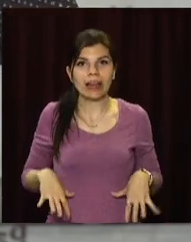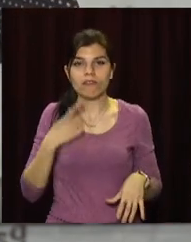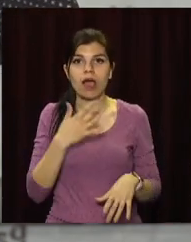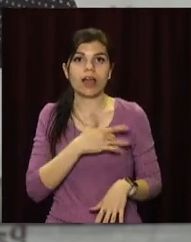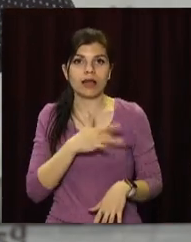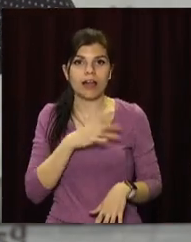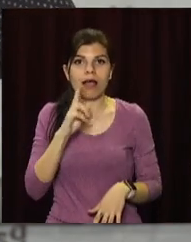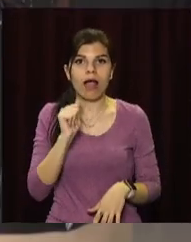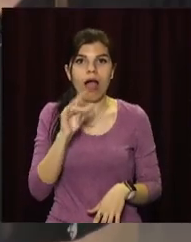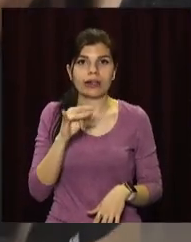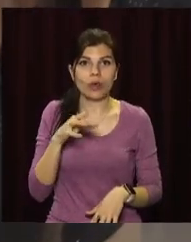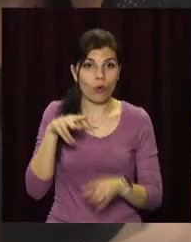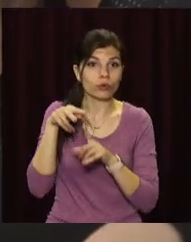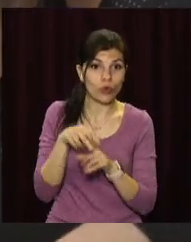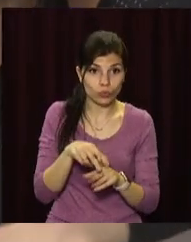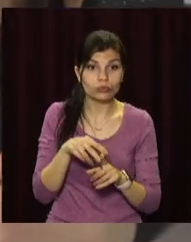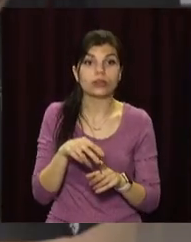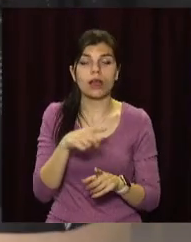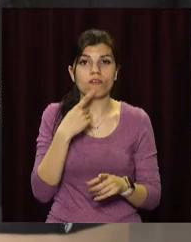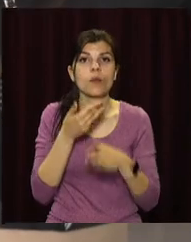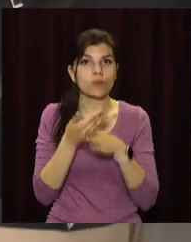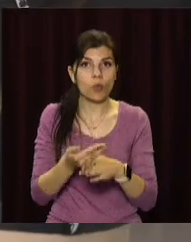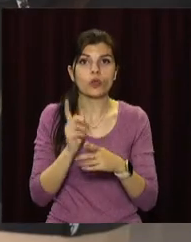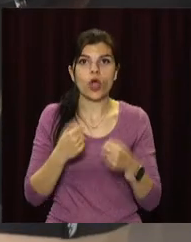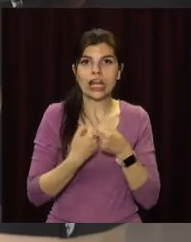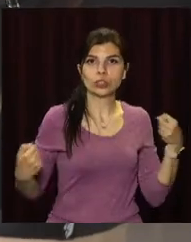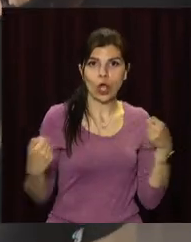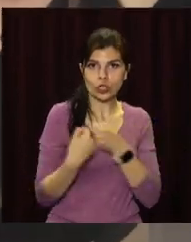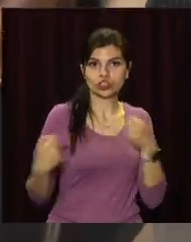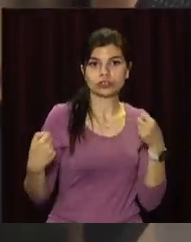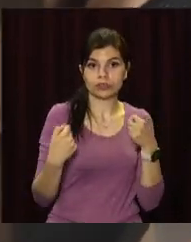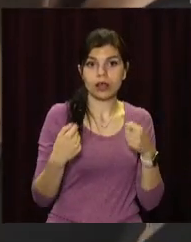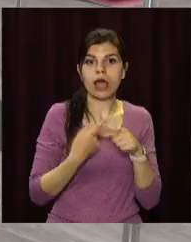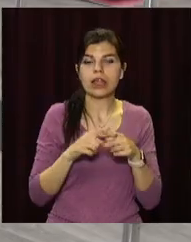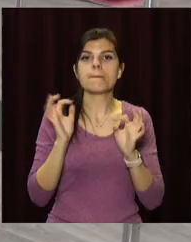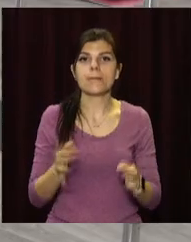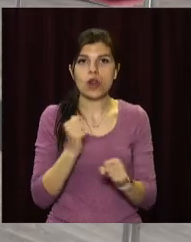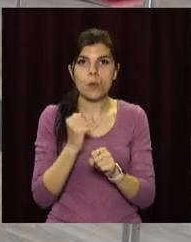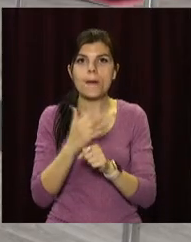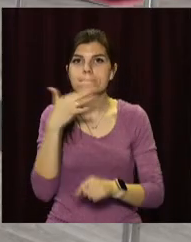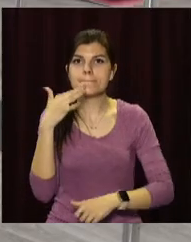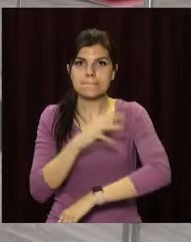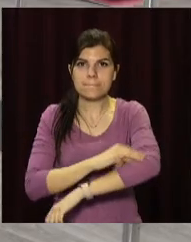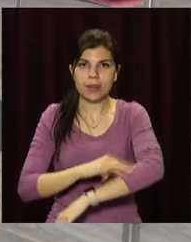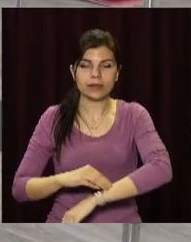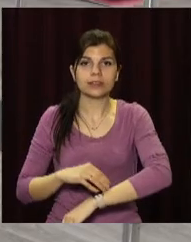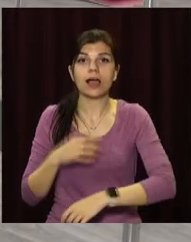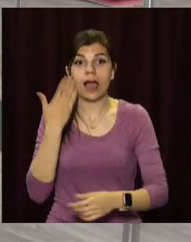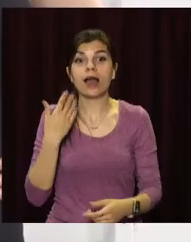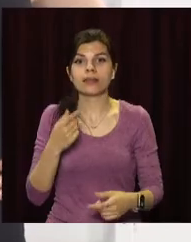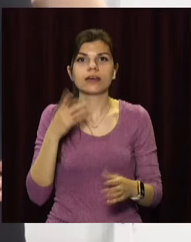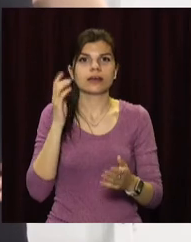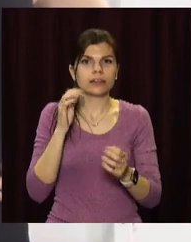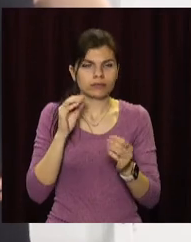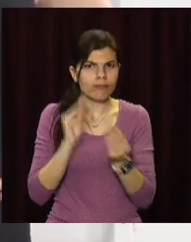кардіонавантаження та силові вправи. Допомагає втрачати вагу і розтяжка. Стречін – це правильна робота м'язів. При систематичних тренуваннях